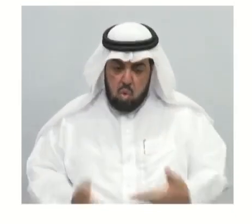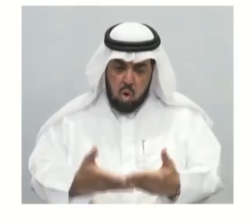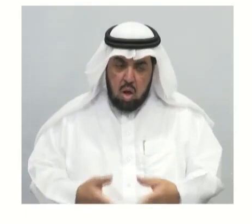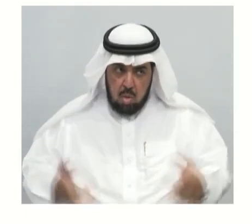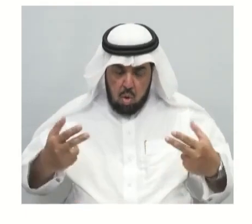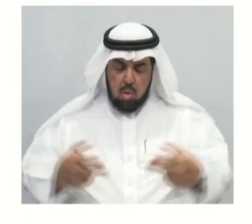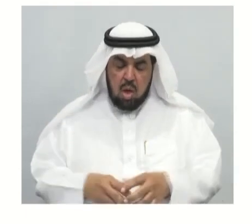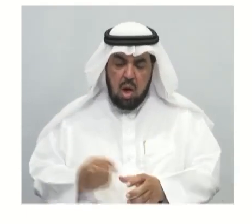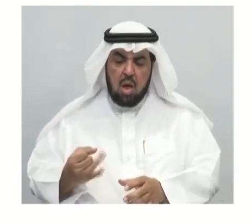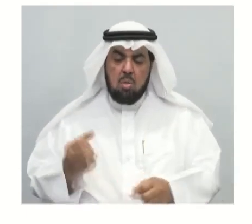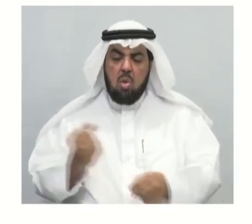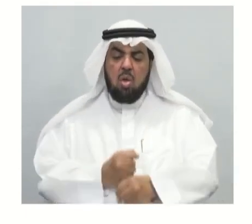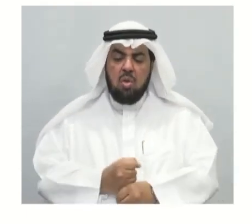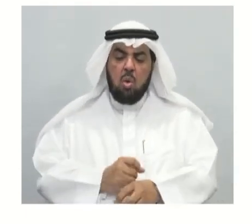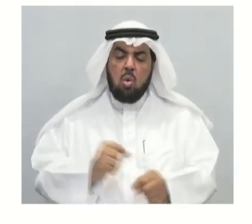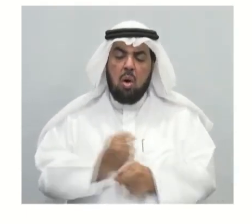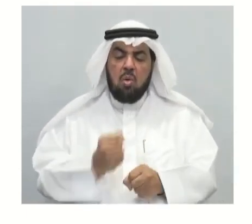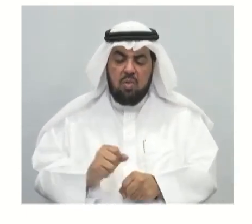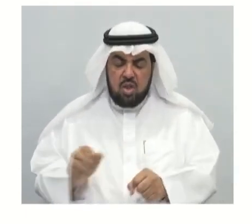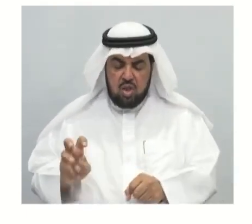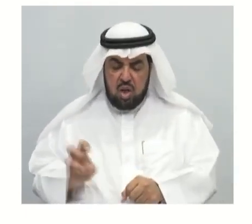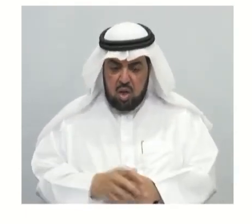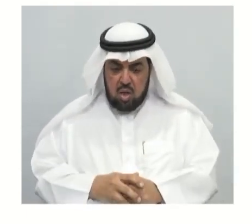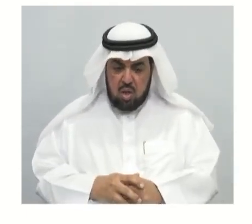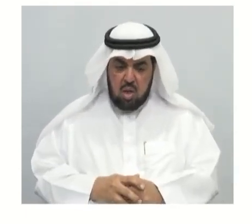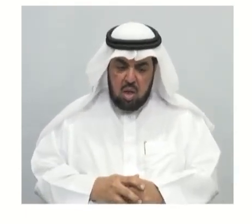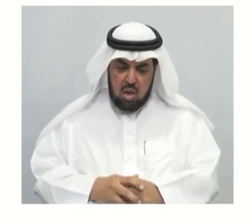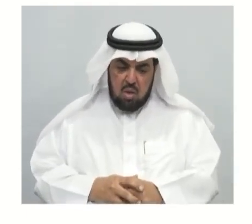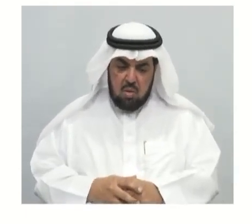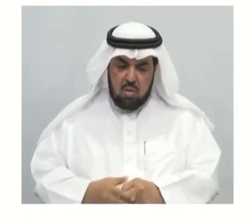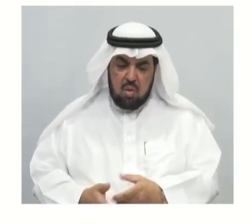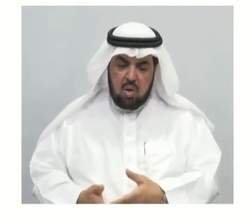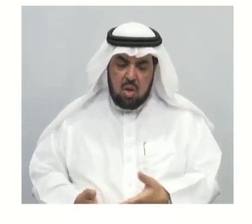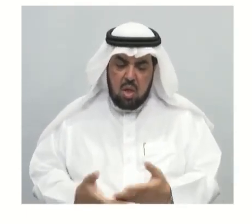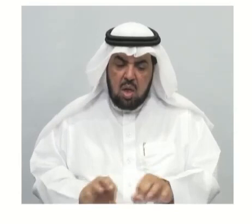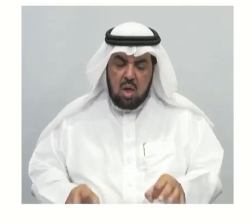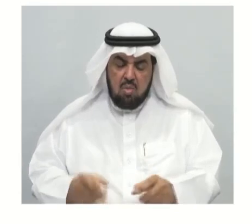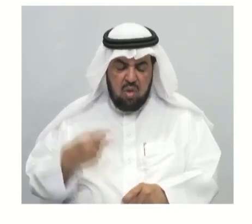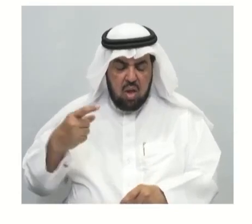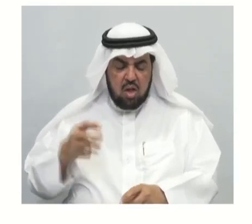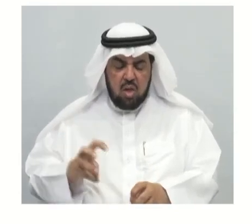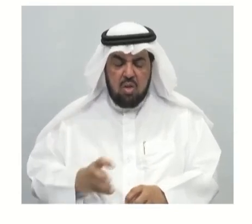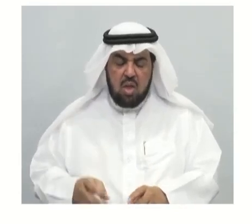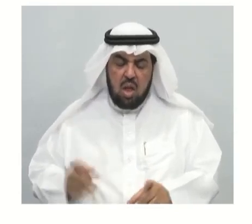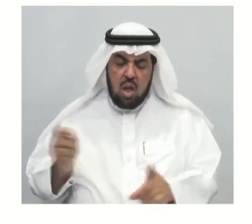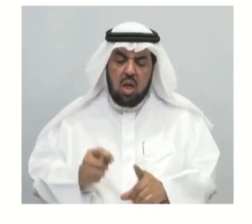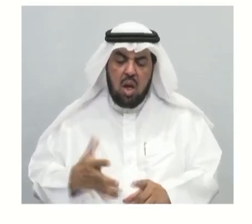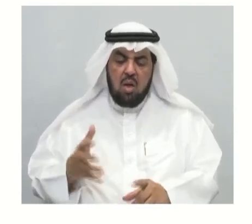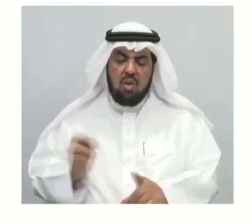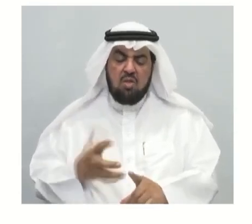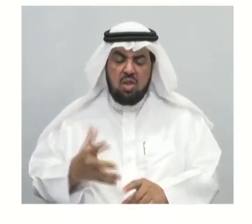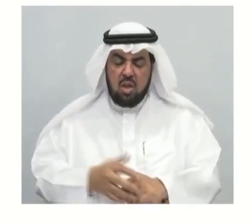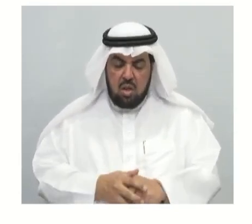معلومات عن عدد الموظفين وادوارهم في الشركه التقارير البحثيه يتم اعدادها عندما تفكر الشركه بتحقيق